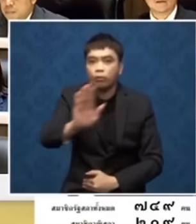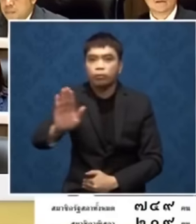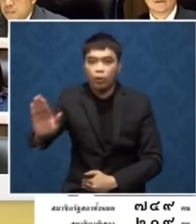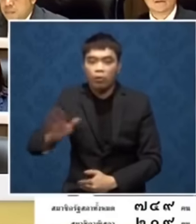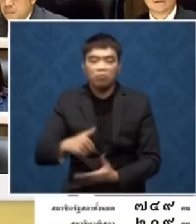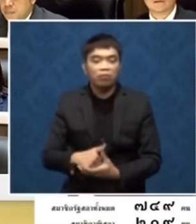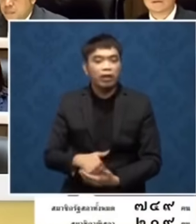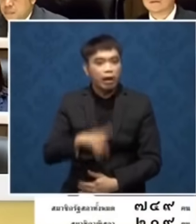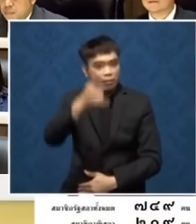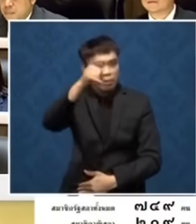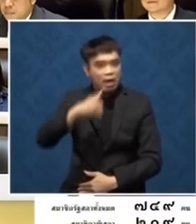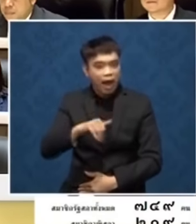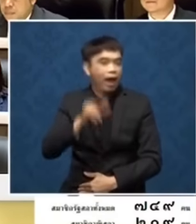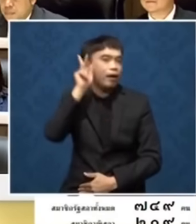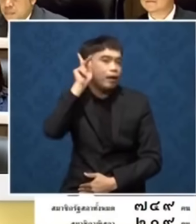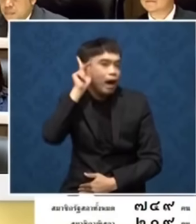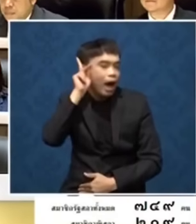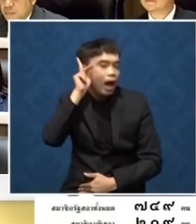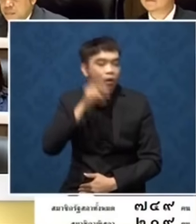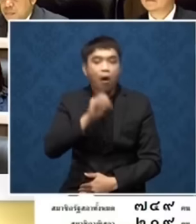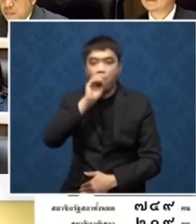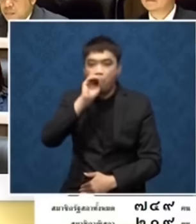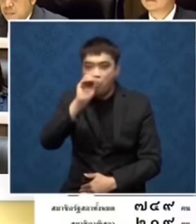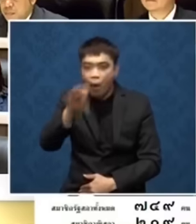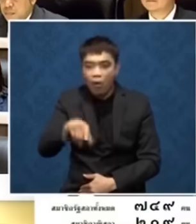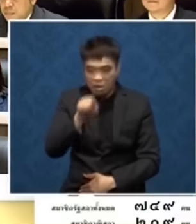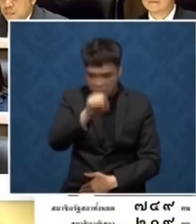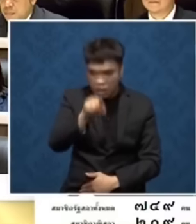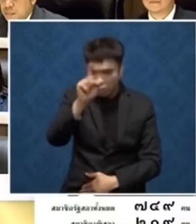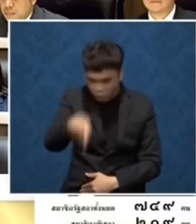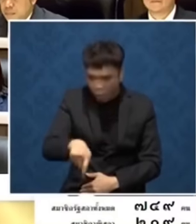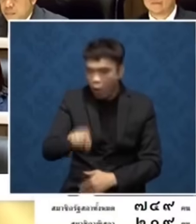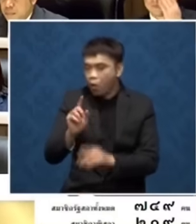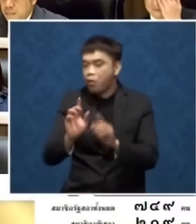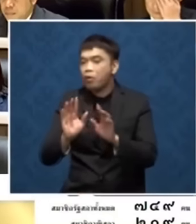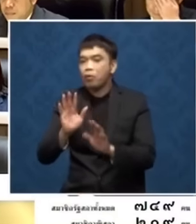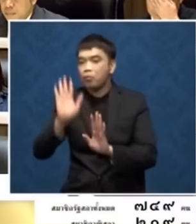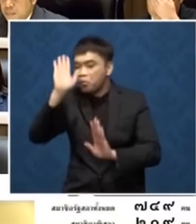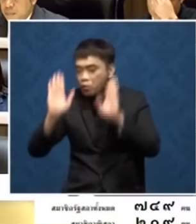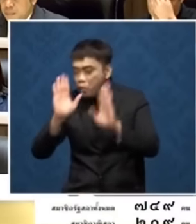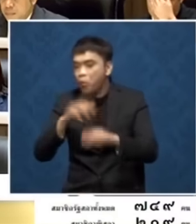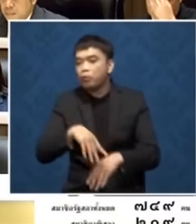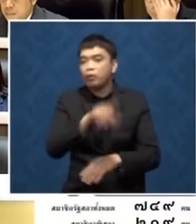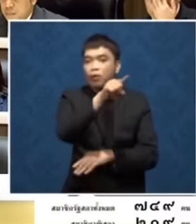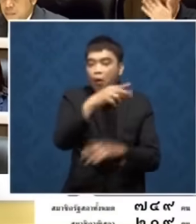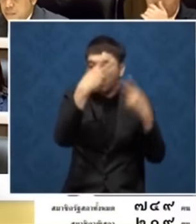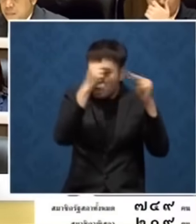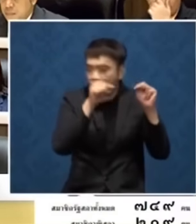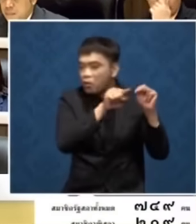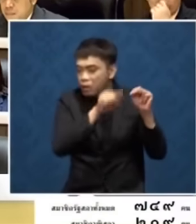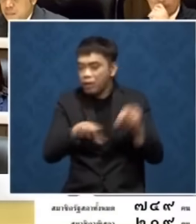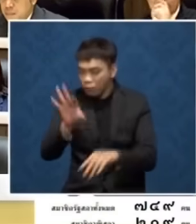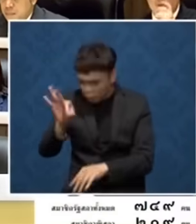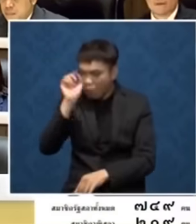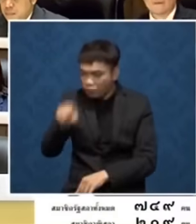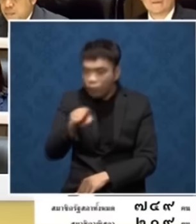ไปคุกคามทางสื่อโซเชียลเรียกร้องให้คนนู้นคนนั้นต้องโหวตเรียกร้องให้พรรคการเมืองนั้นต้องโหวตให้ท่าน